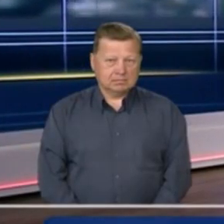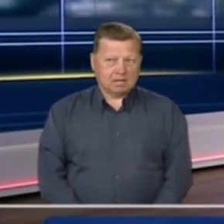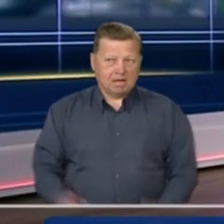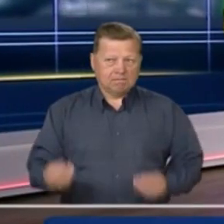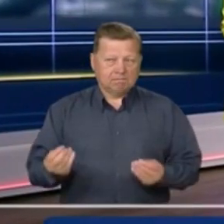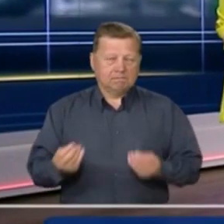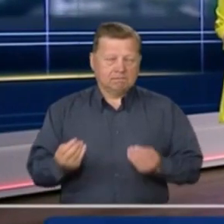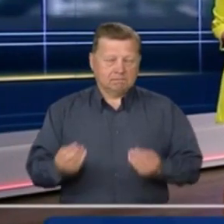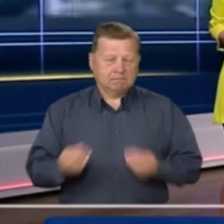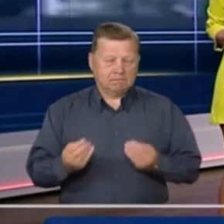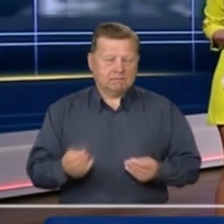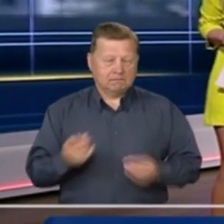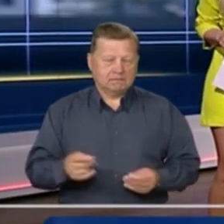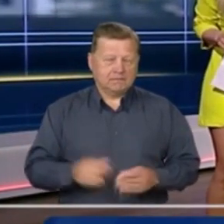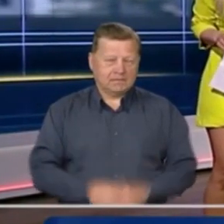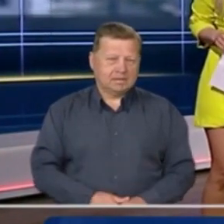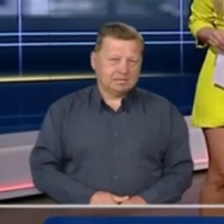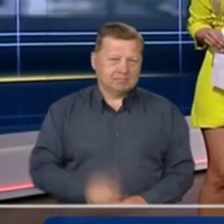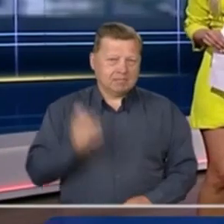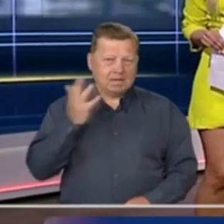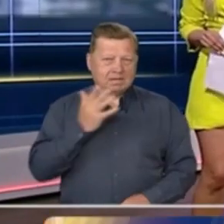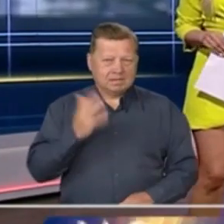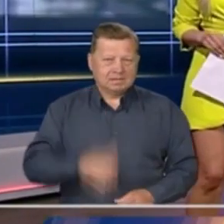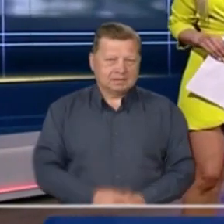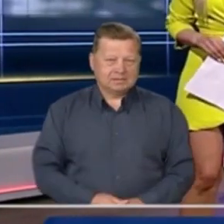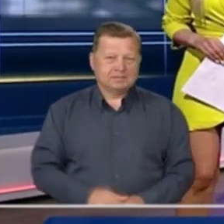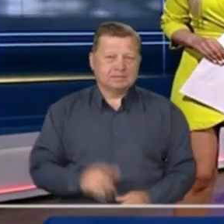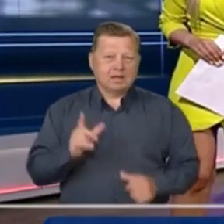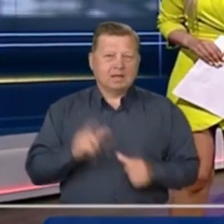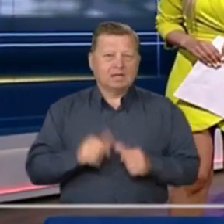Taki rabarbarowy podwieczorek, marzenie, ale zejdźmy na